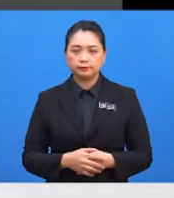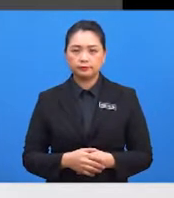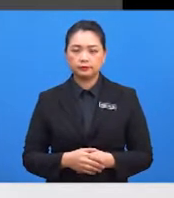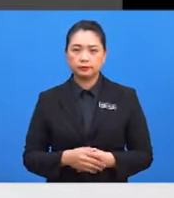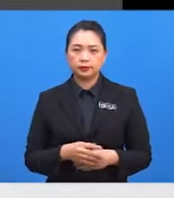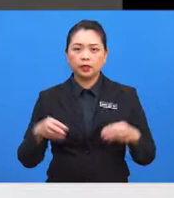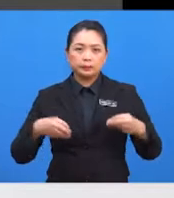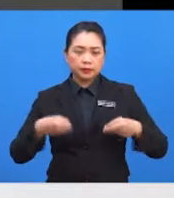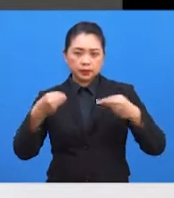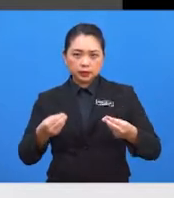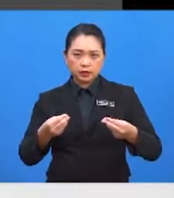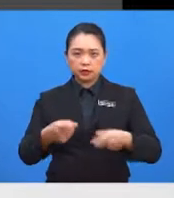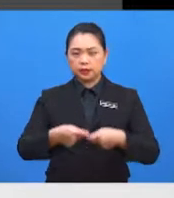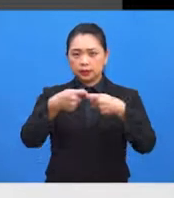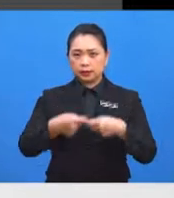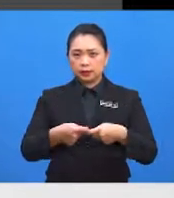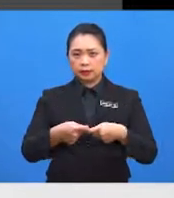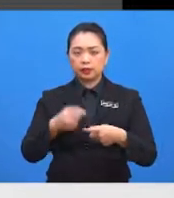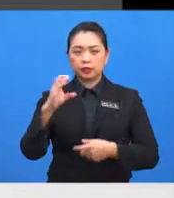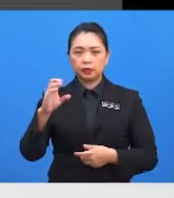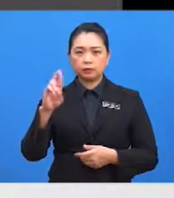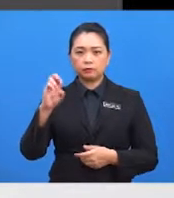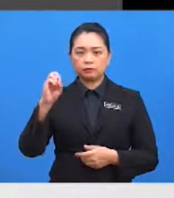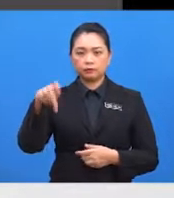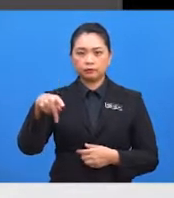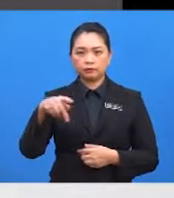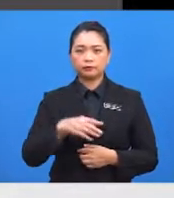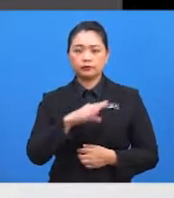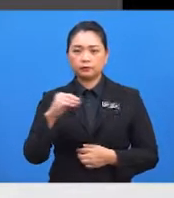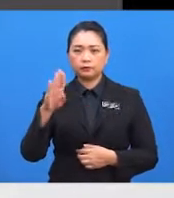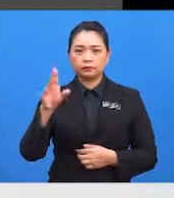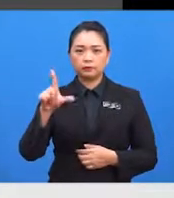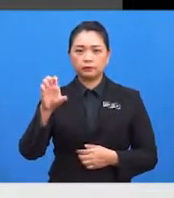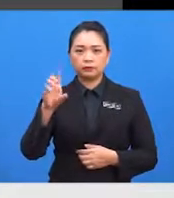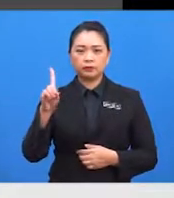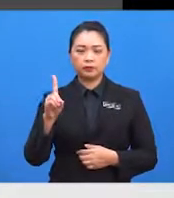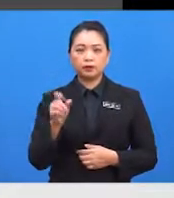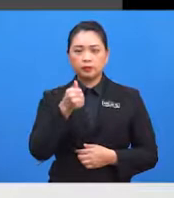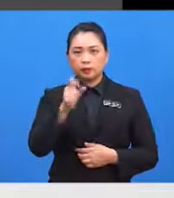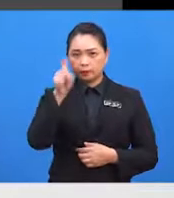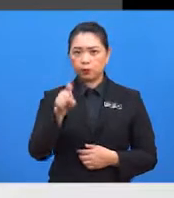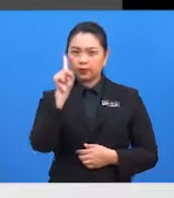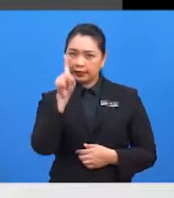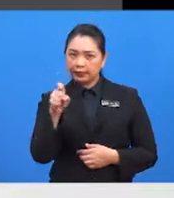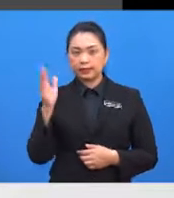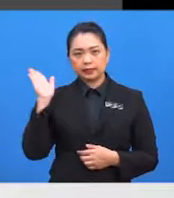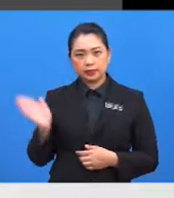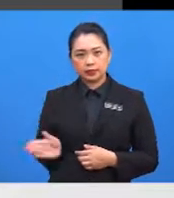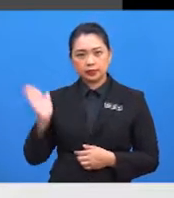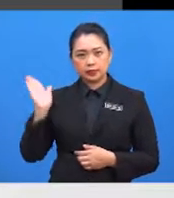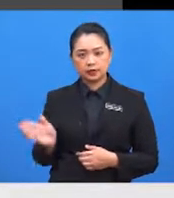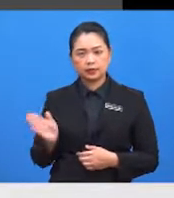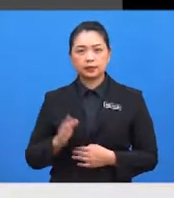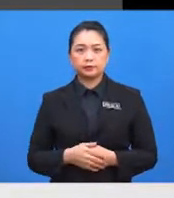Bagi menetapkan crop mark dan blik, anda perlu klik File dan klik